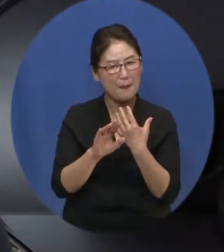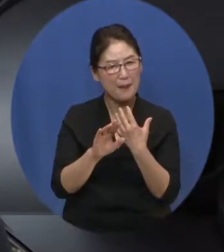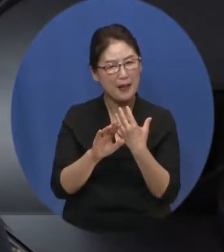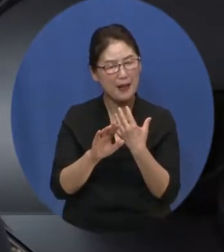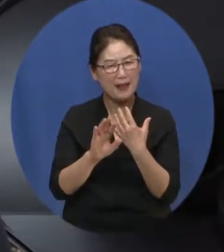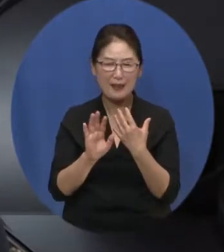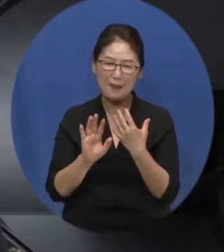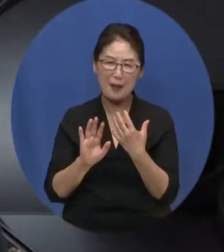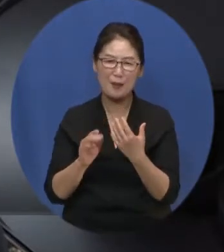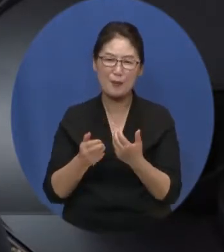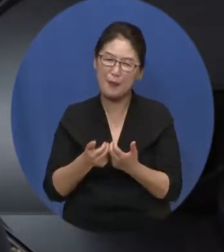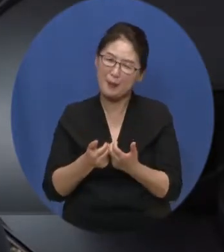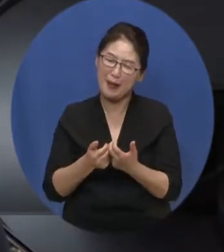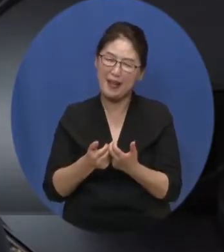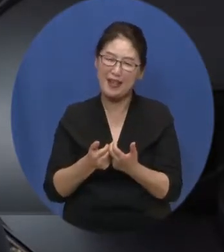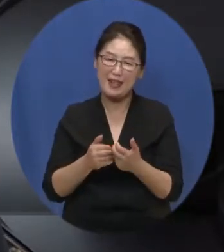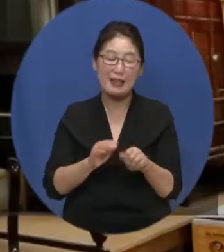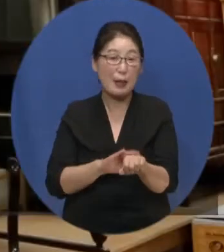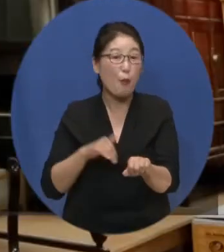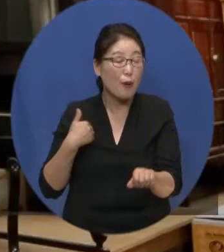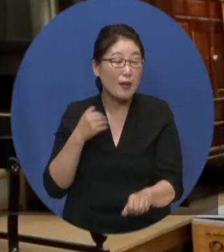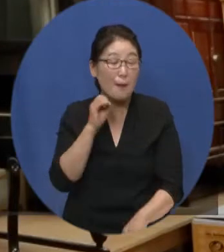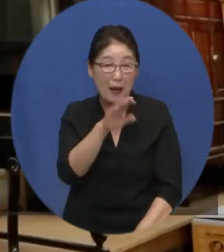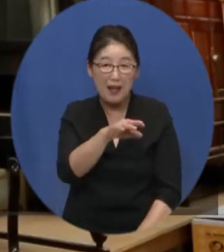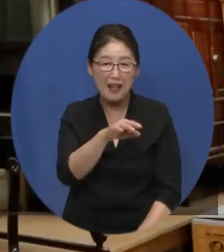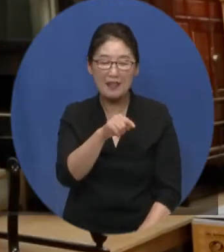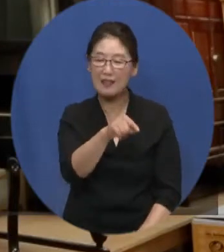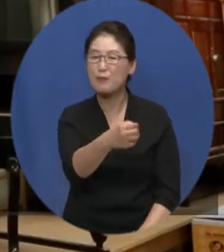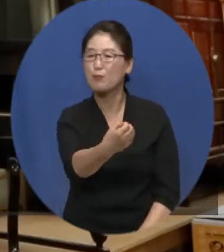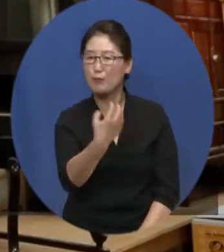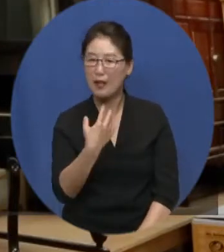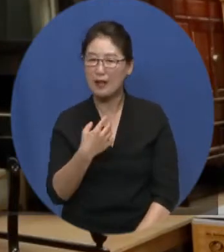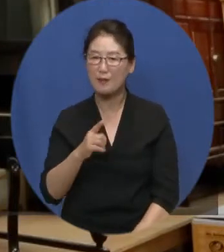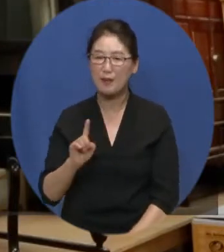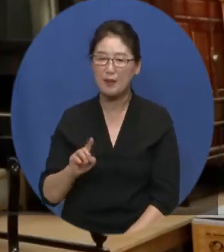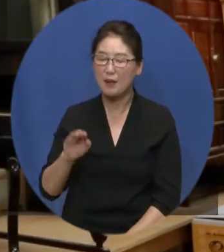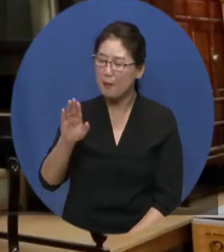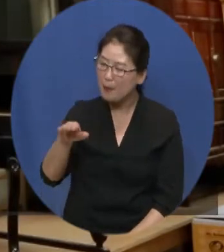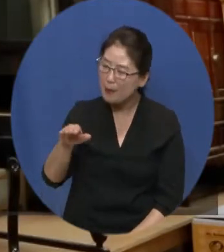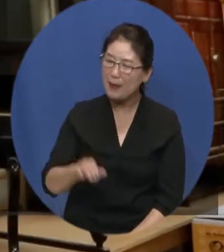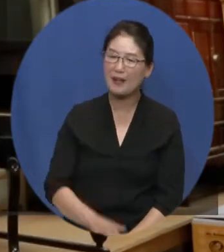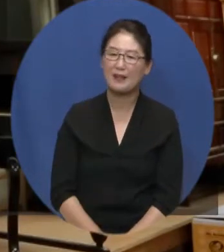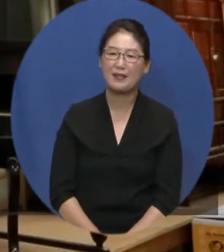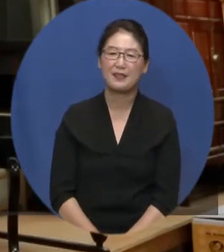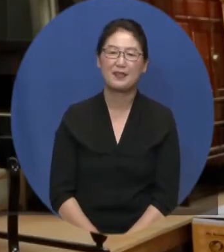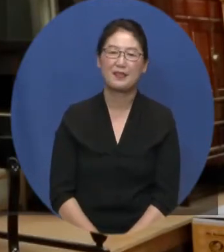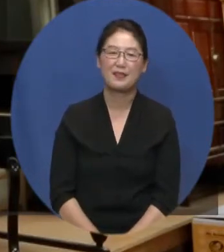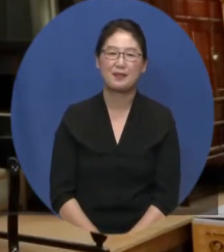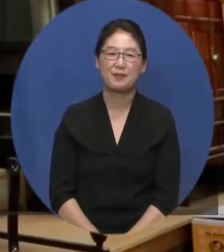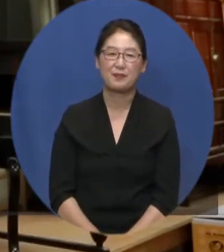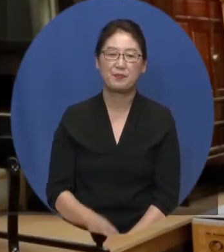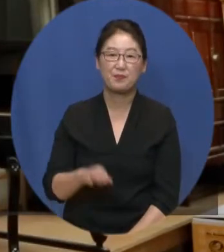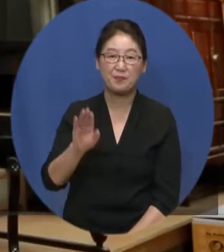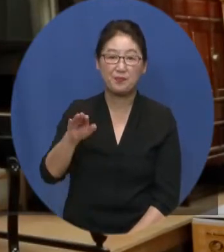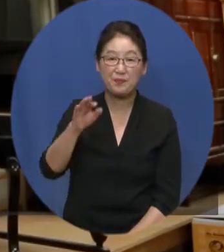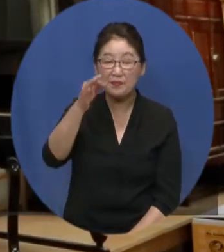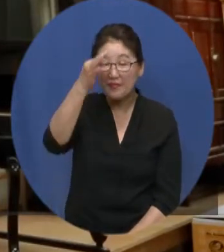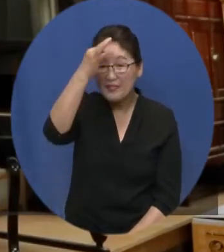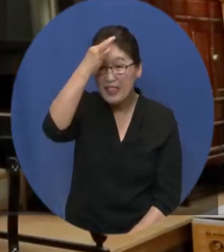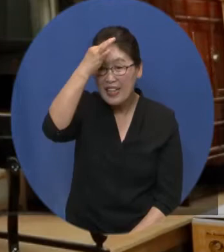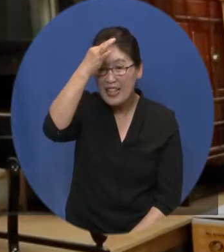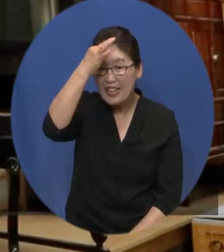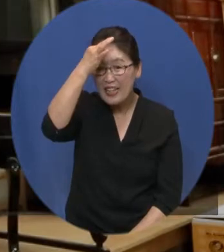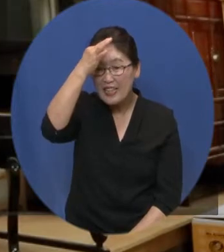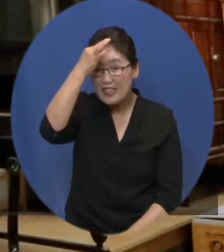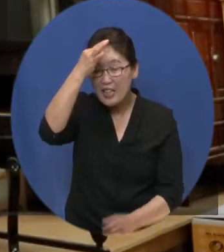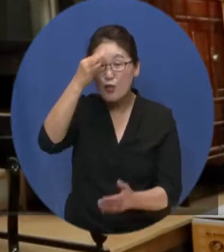그래서 잘 모르겠다고 하니까 그 분 하셨던 말씀이 해설 아빠 재주가 있는데 그 제주를 섞이는